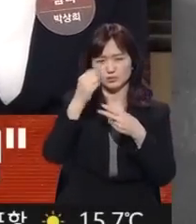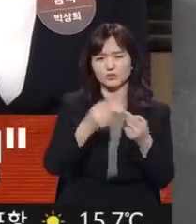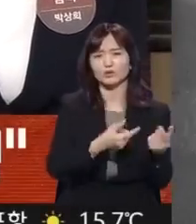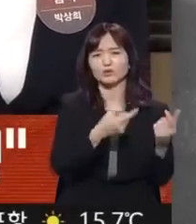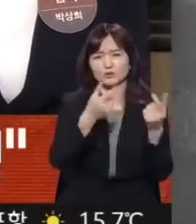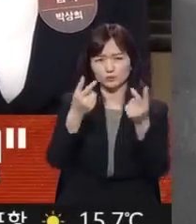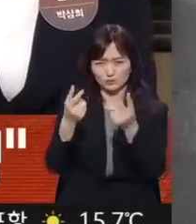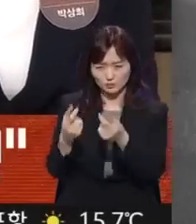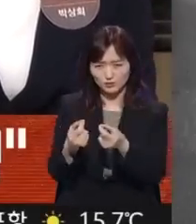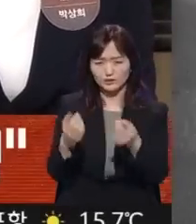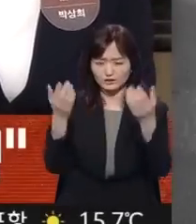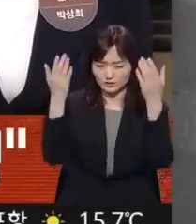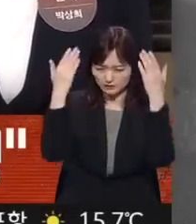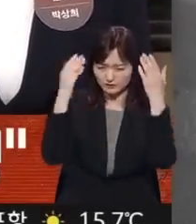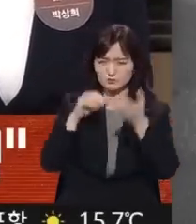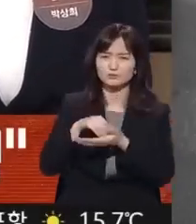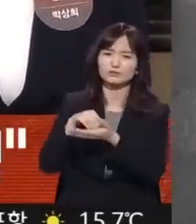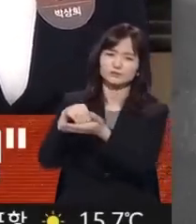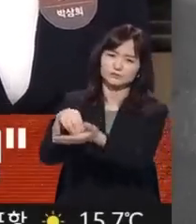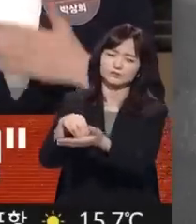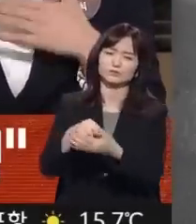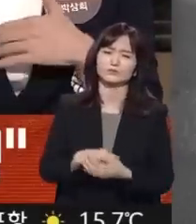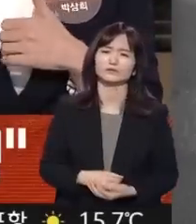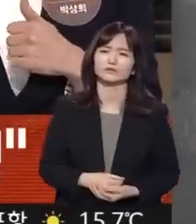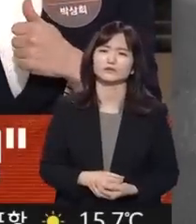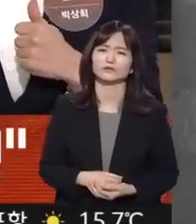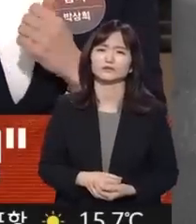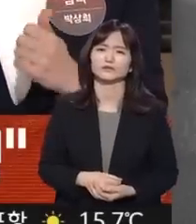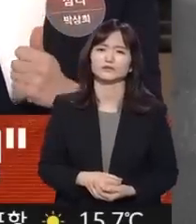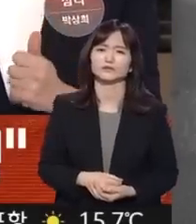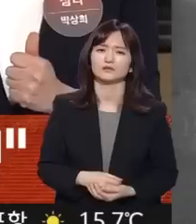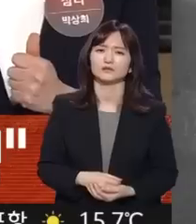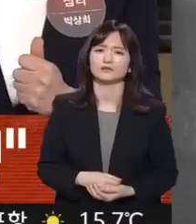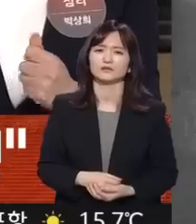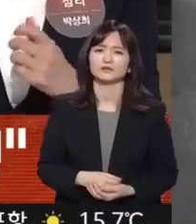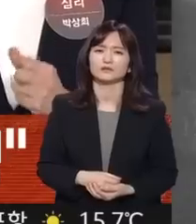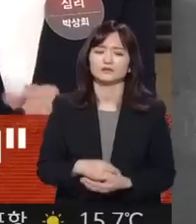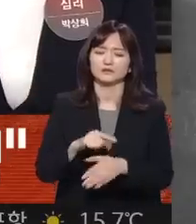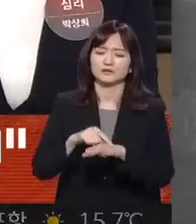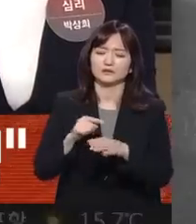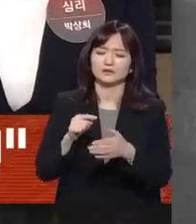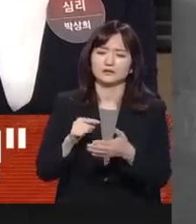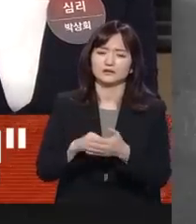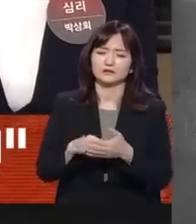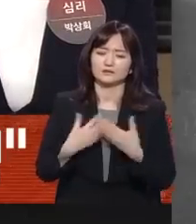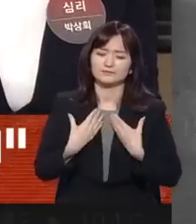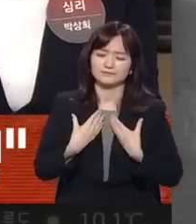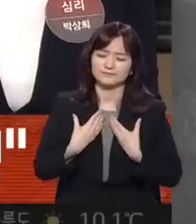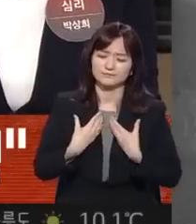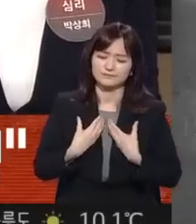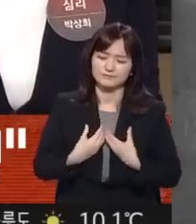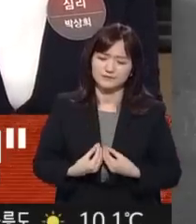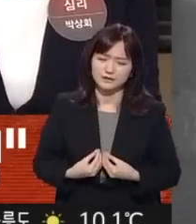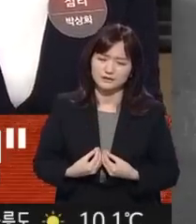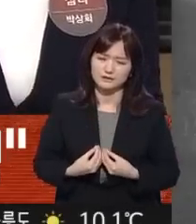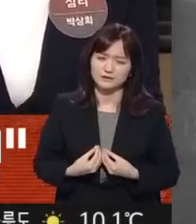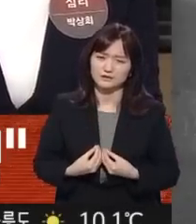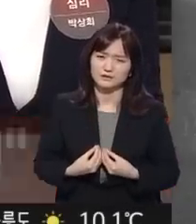폭력을 받았을 때 그때 굉장히 그 심적으로 무력감을 느끼고 절망감을 느꼈을 때인데 어쨌든 그